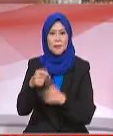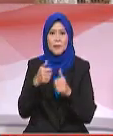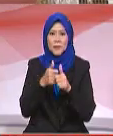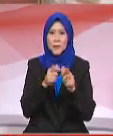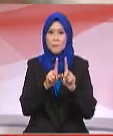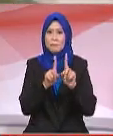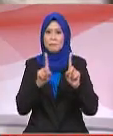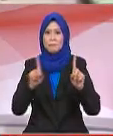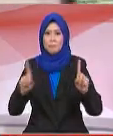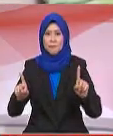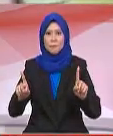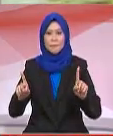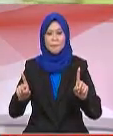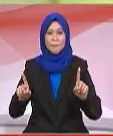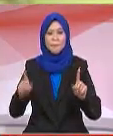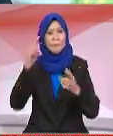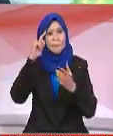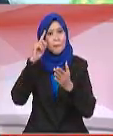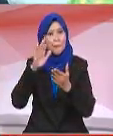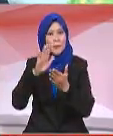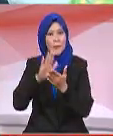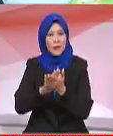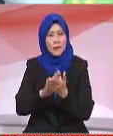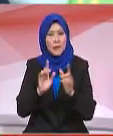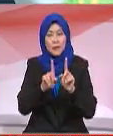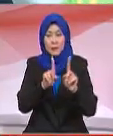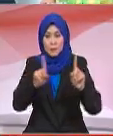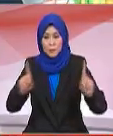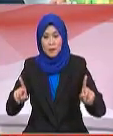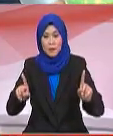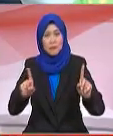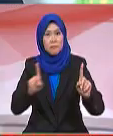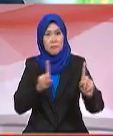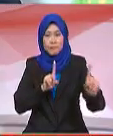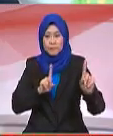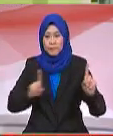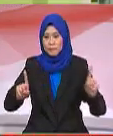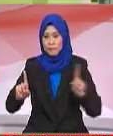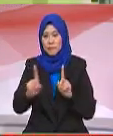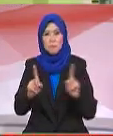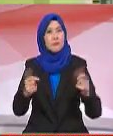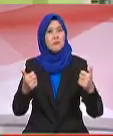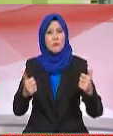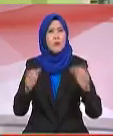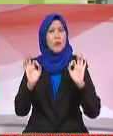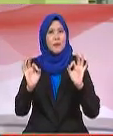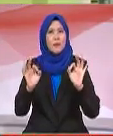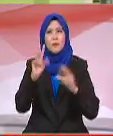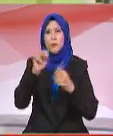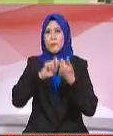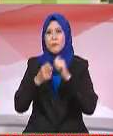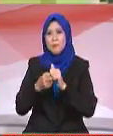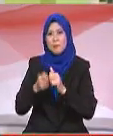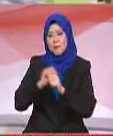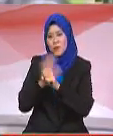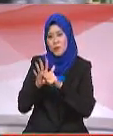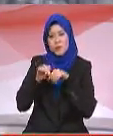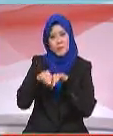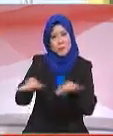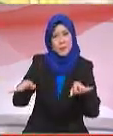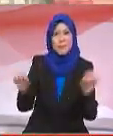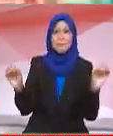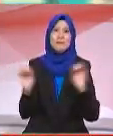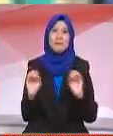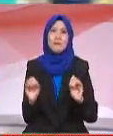distance. Jadi saya yakin dengan penjarakan sosial ni budak tiada masalah daripada dijangkiti COVID dan